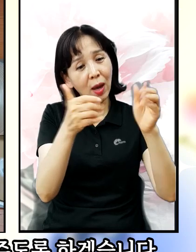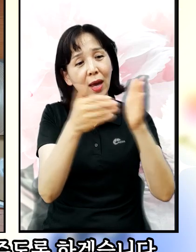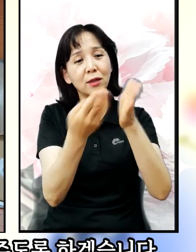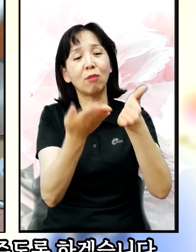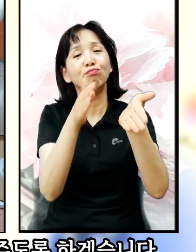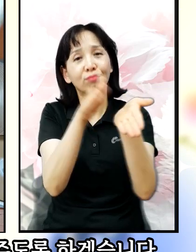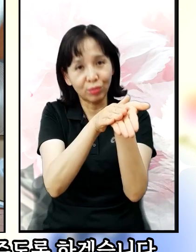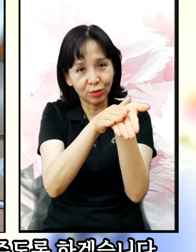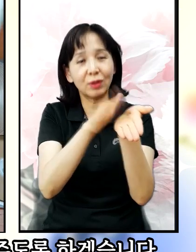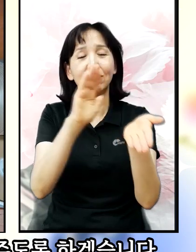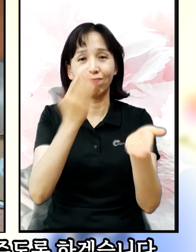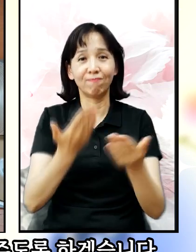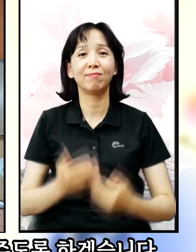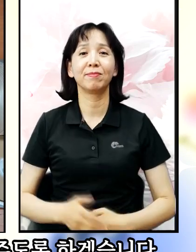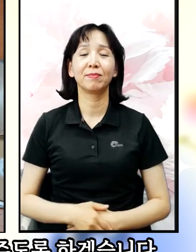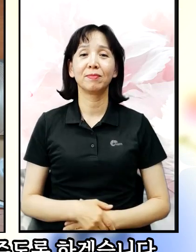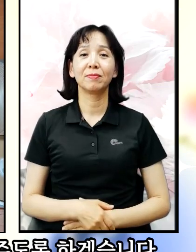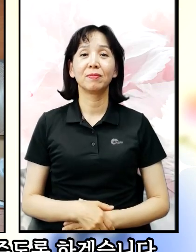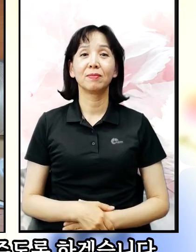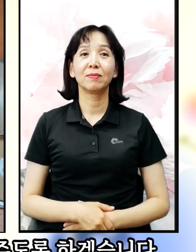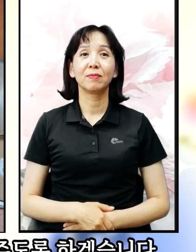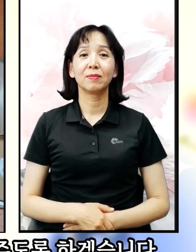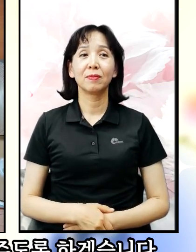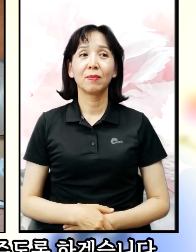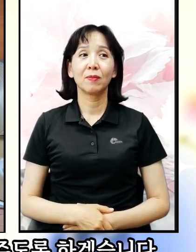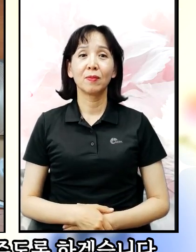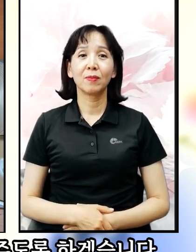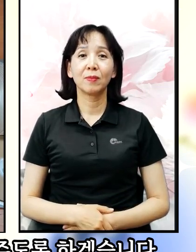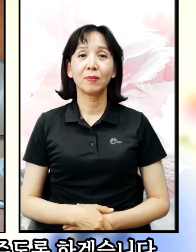살짝 붙여주도록 하겠습니다.